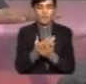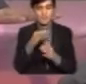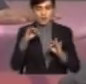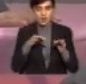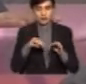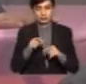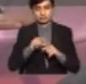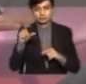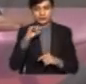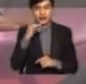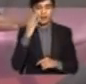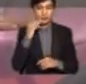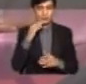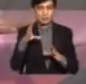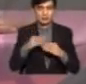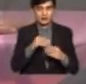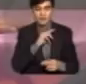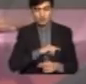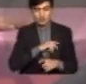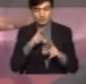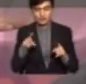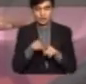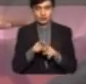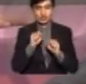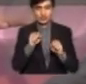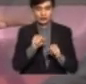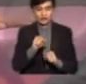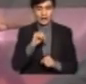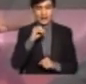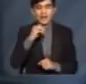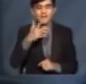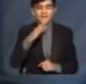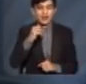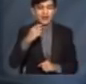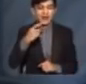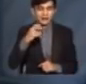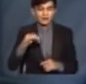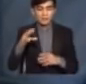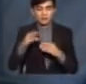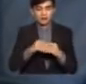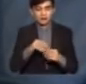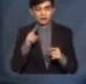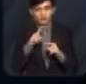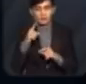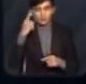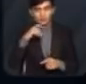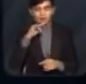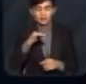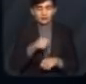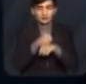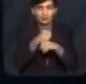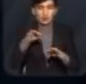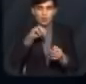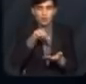латинскими коллегами в частности с известным правозащитникам евгением шов часам свои предложения по закону о митингах может внести